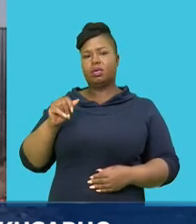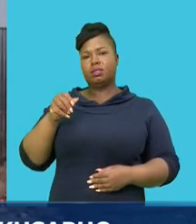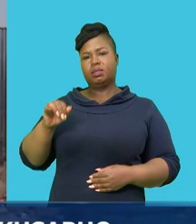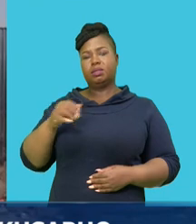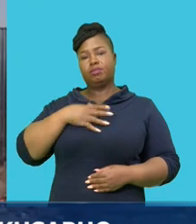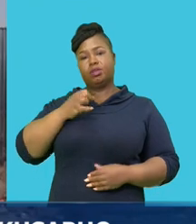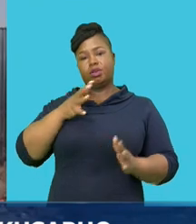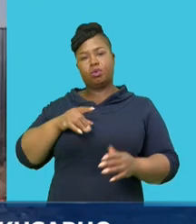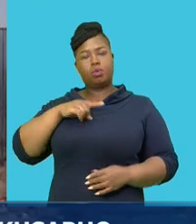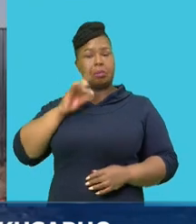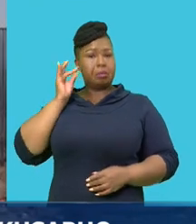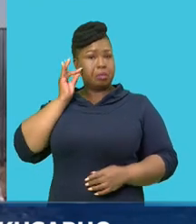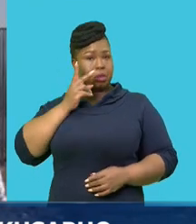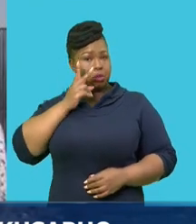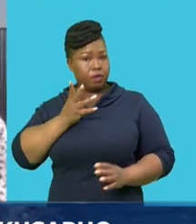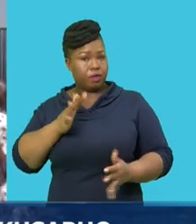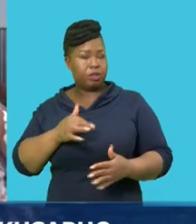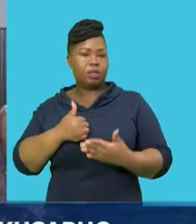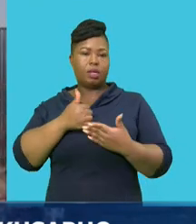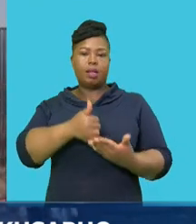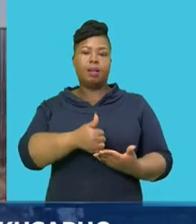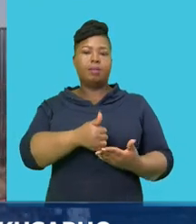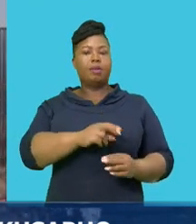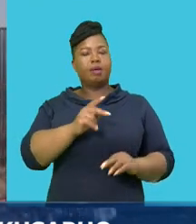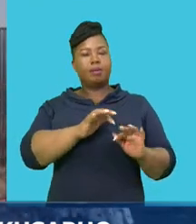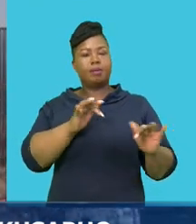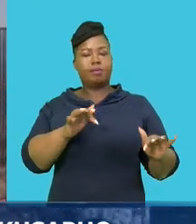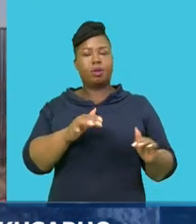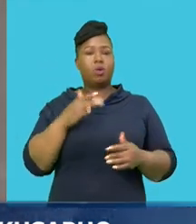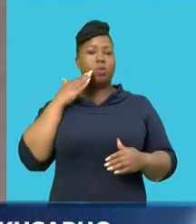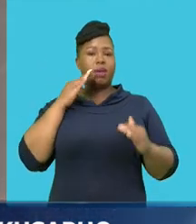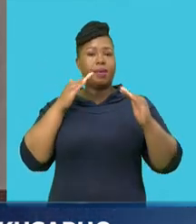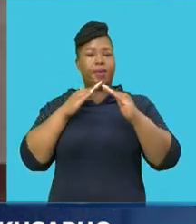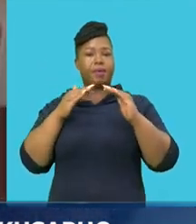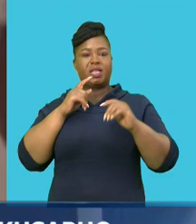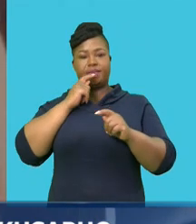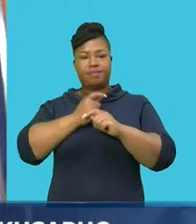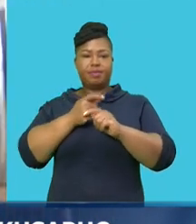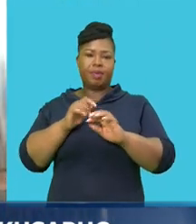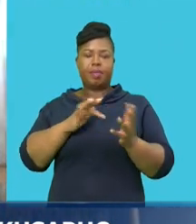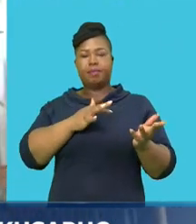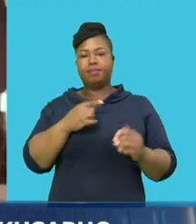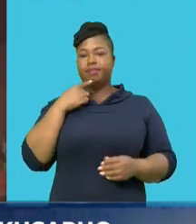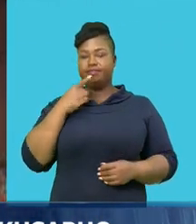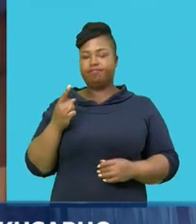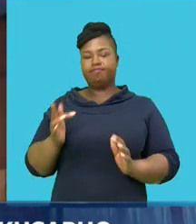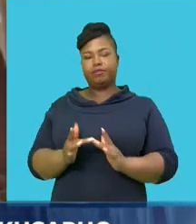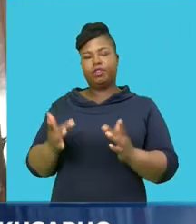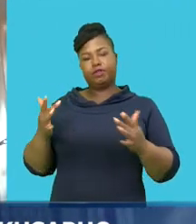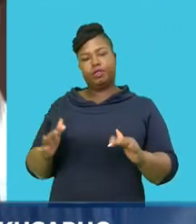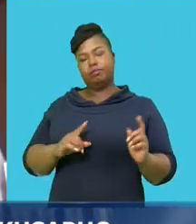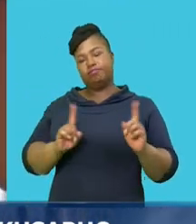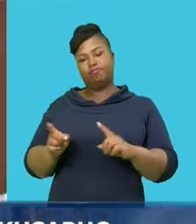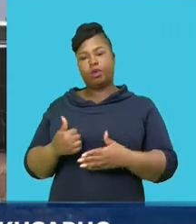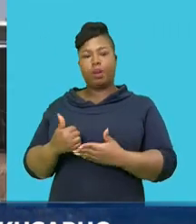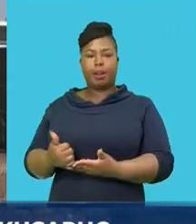abasekasihiro cause ngeke ngabona besiza ngale kule sayidi lingale kuphephuka umkhukhu. Sisikiliboni wabuya wathi hayi ngikhulumile nabo bathi